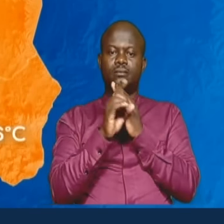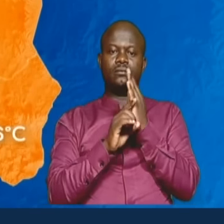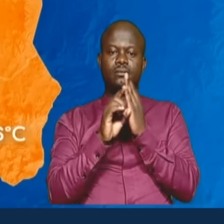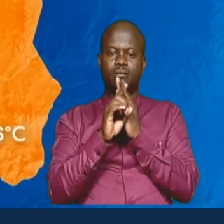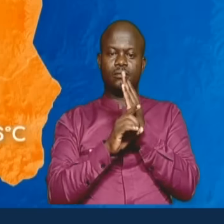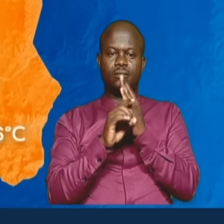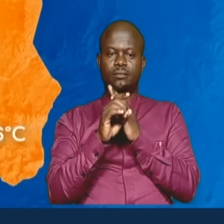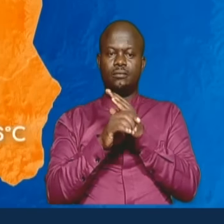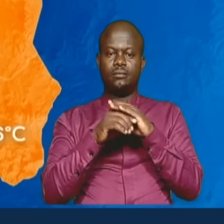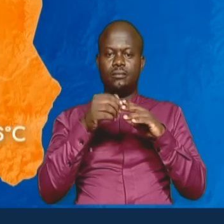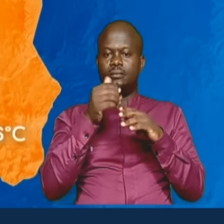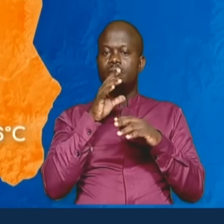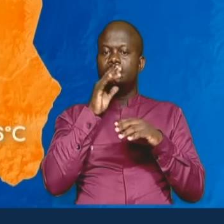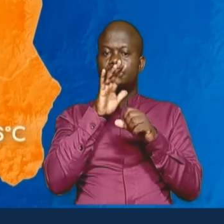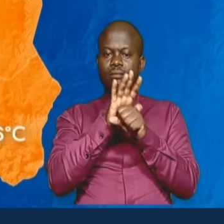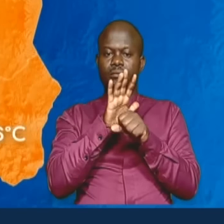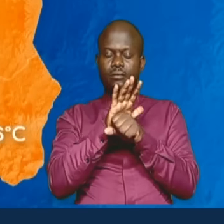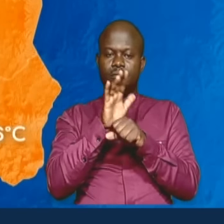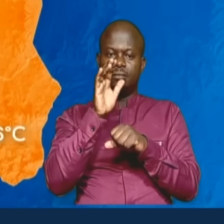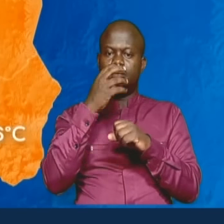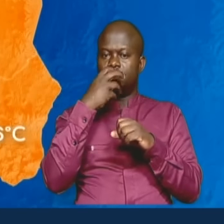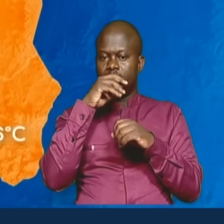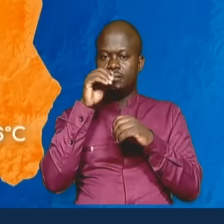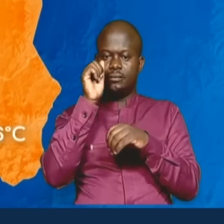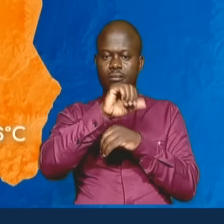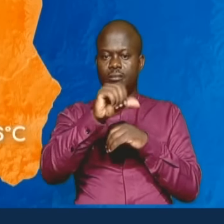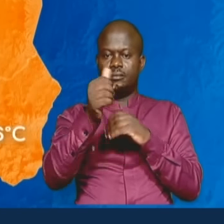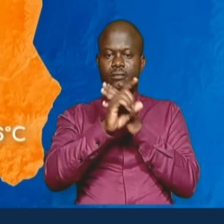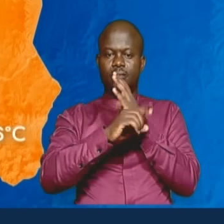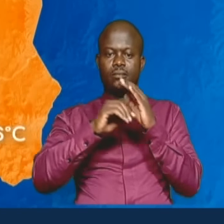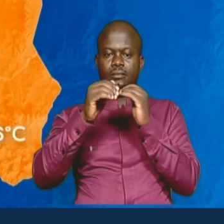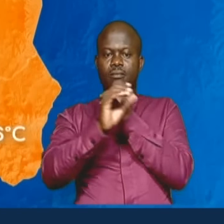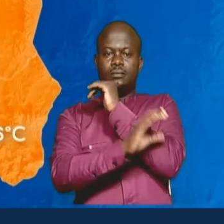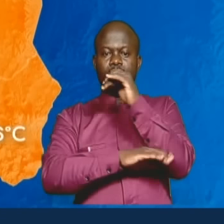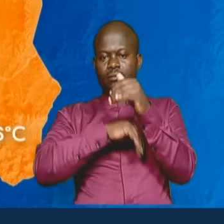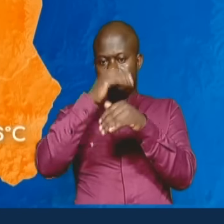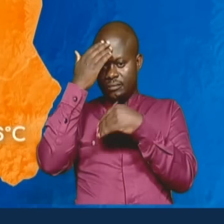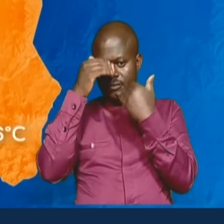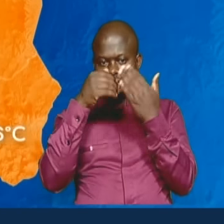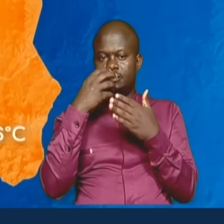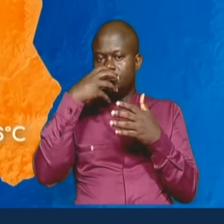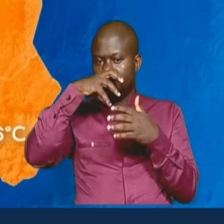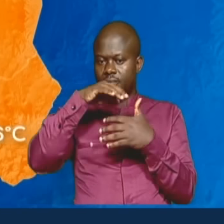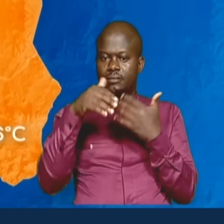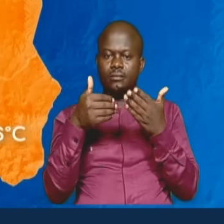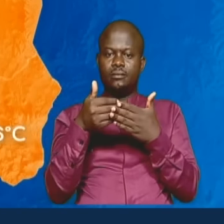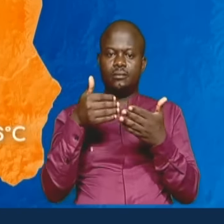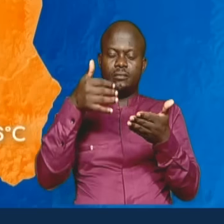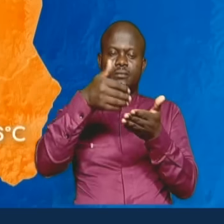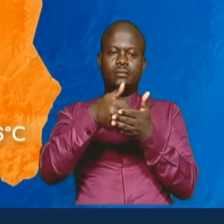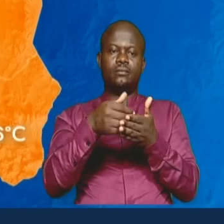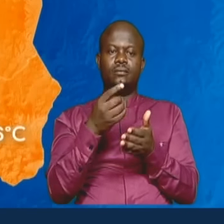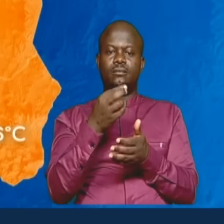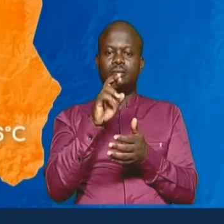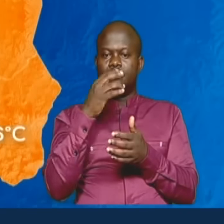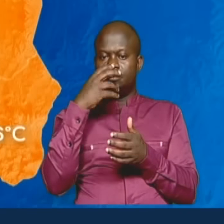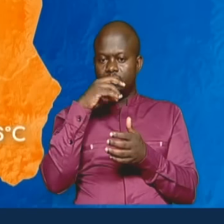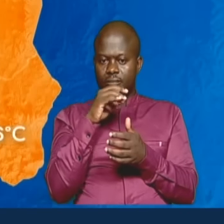Nyagatare ariko gategerejwe kuzashyuha kurusha utundi turere tw'igihugu, kuko kazagira igipimo cy'ubushyuhe kizagera kuri degre